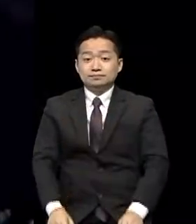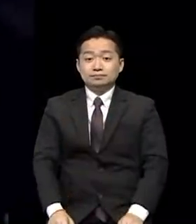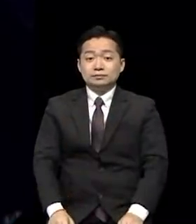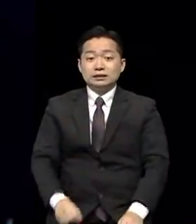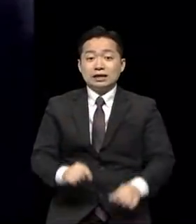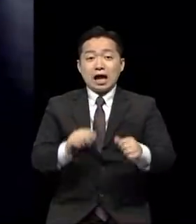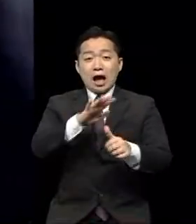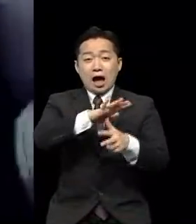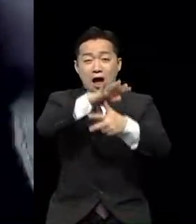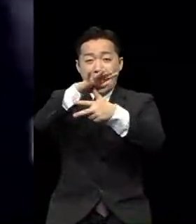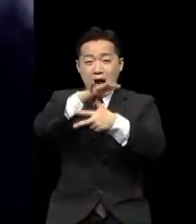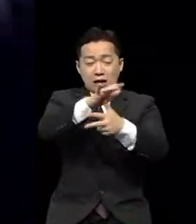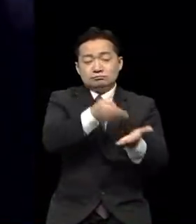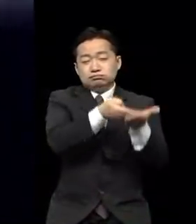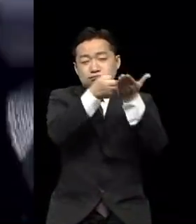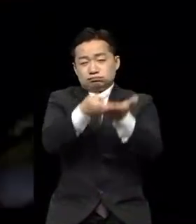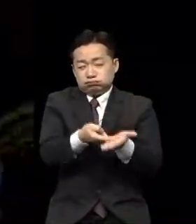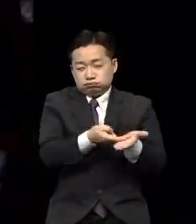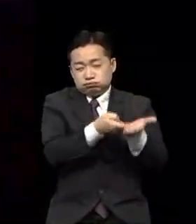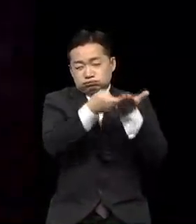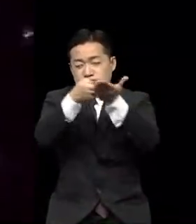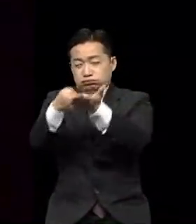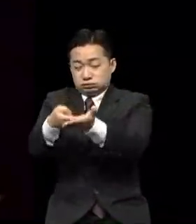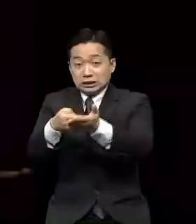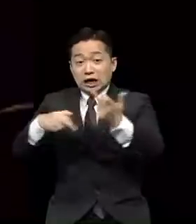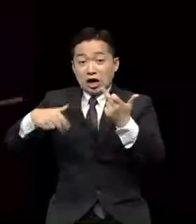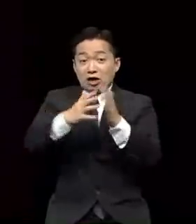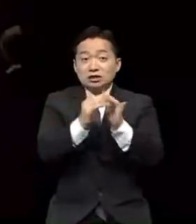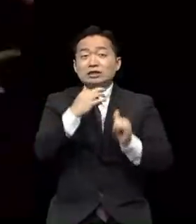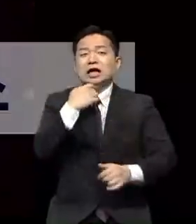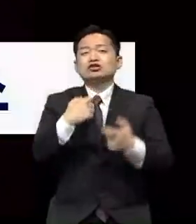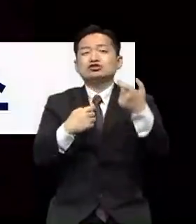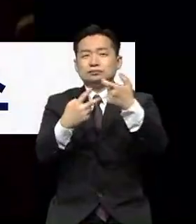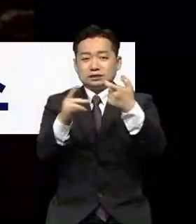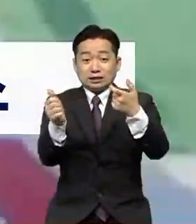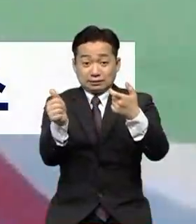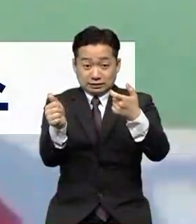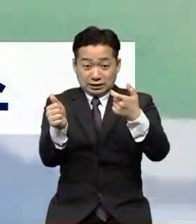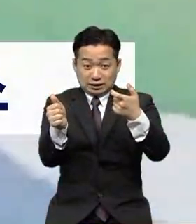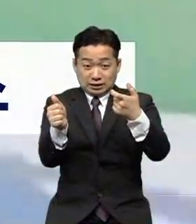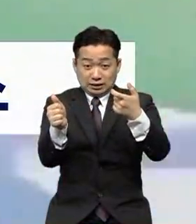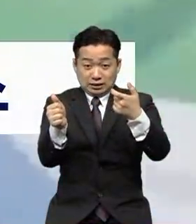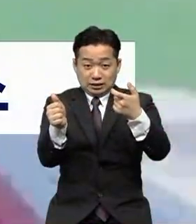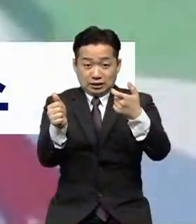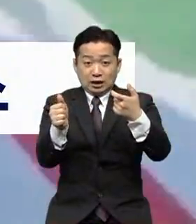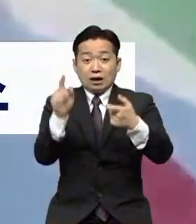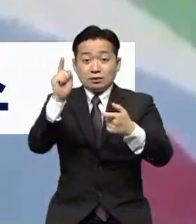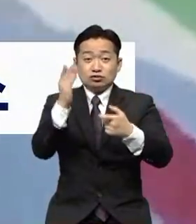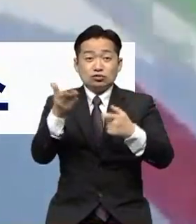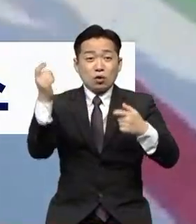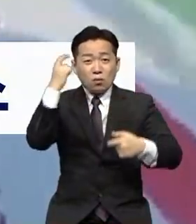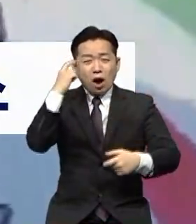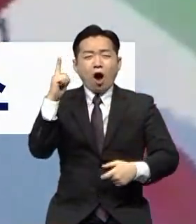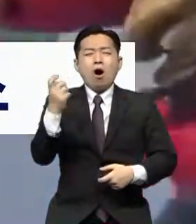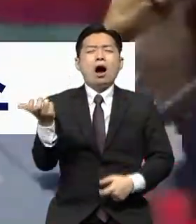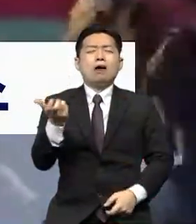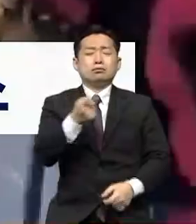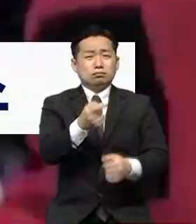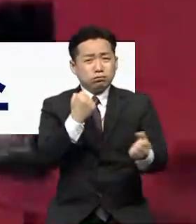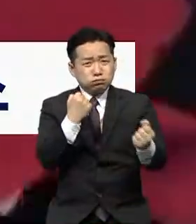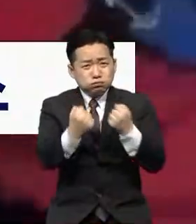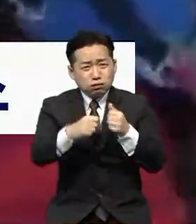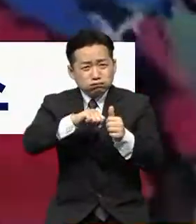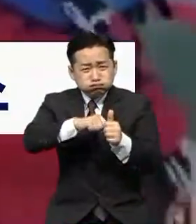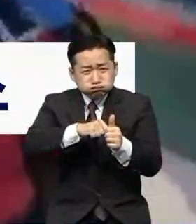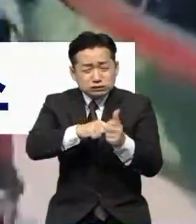소방헬기로 올려보냅니다. 헬기에 실려간 등산객은 60대 남성 A씨. 소방당국은 디스크 증세가 있는 A씨가